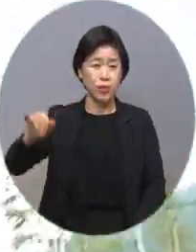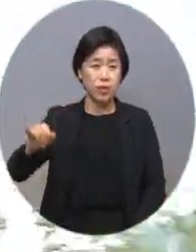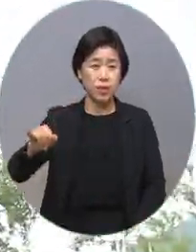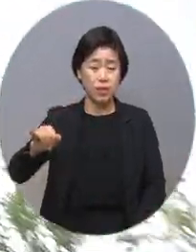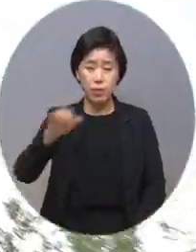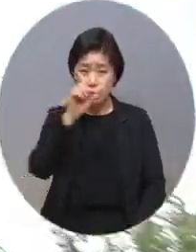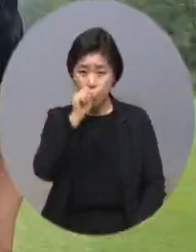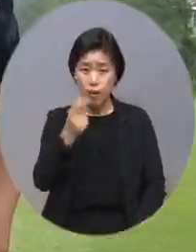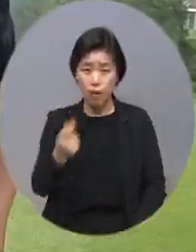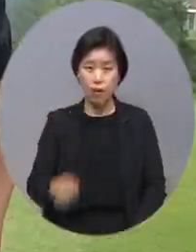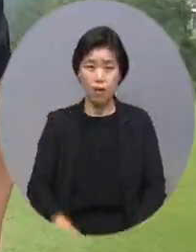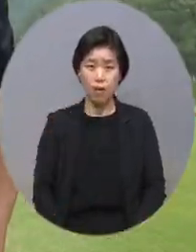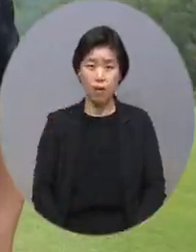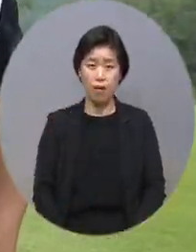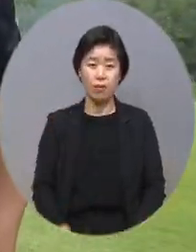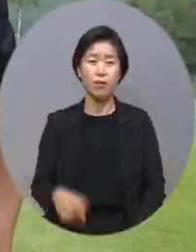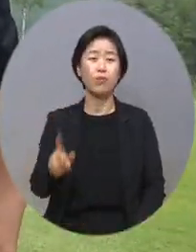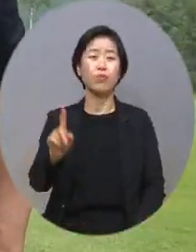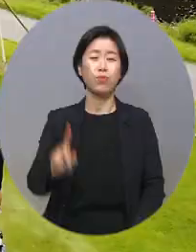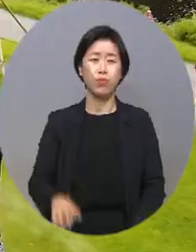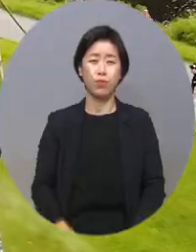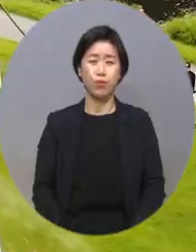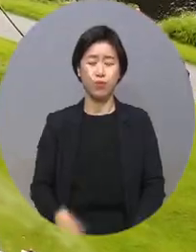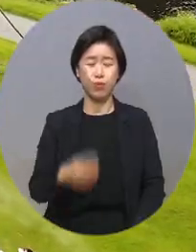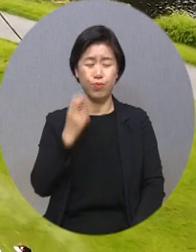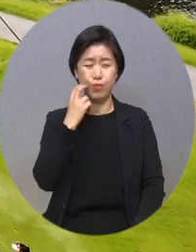알려줘? 구찌야, 그게, 임마.